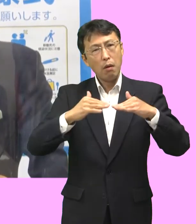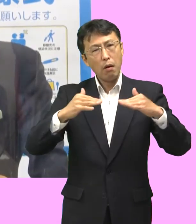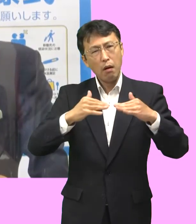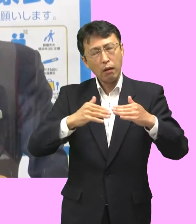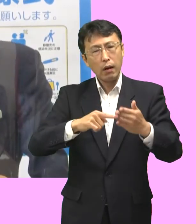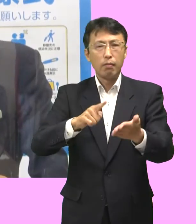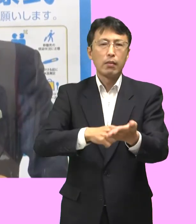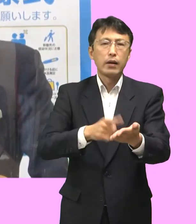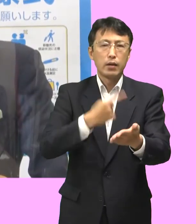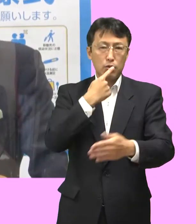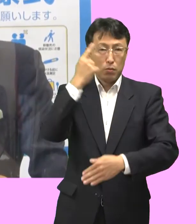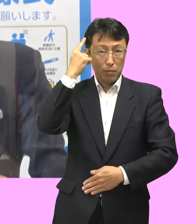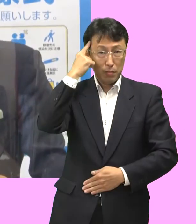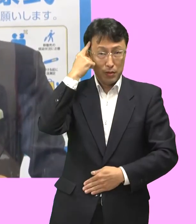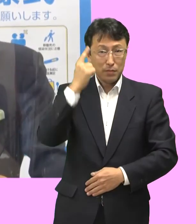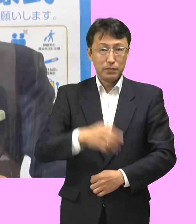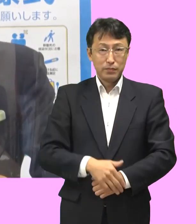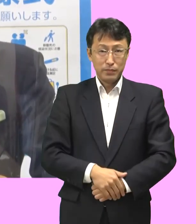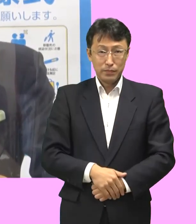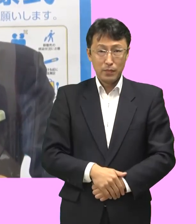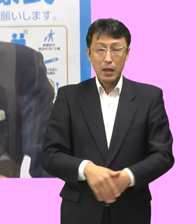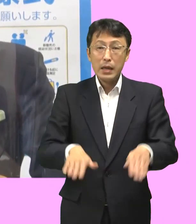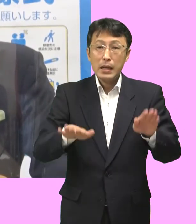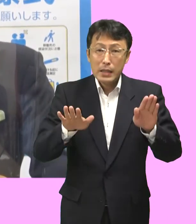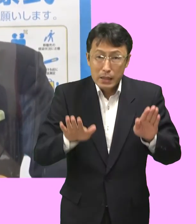まあ、なんか東京電力が示した